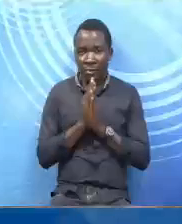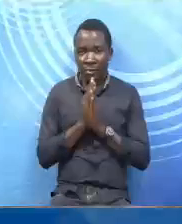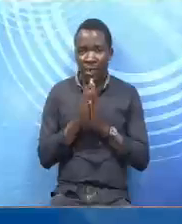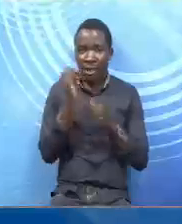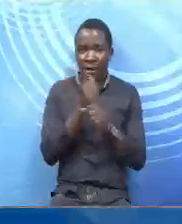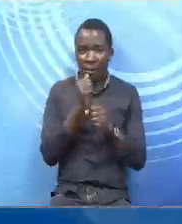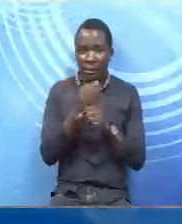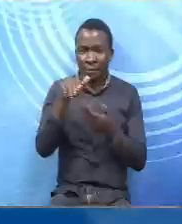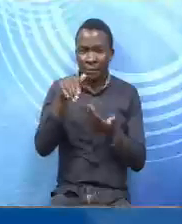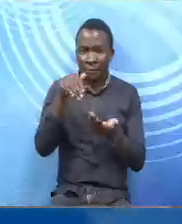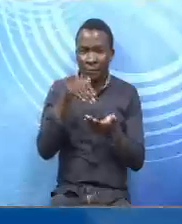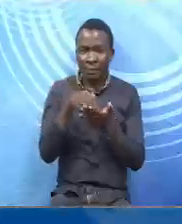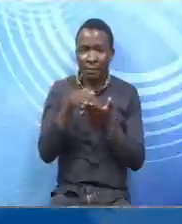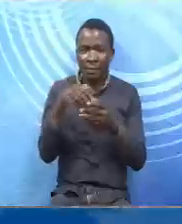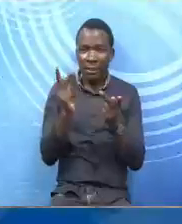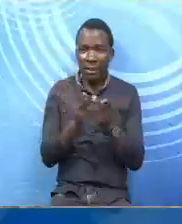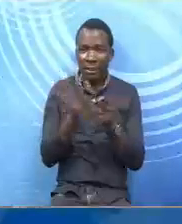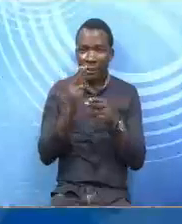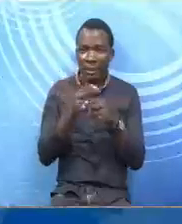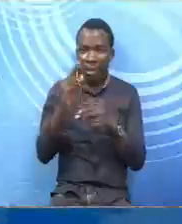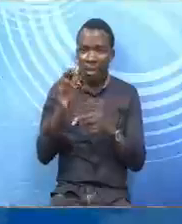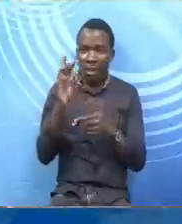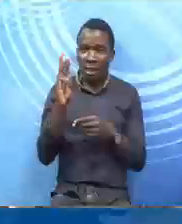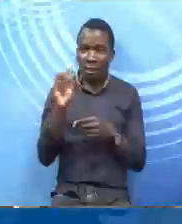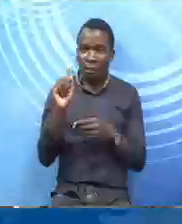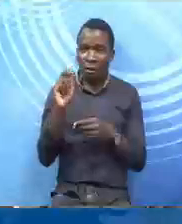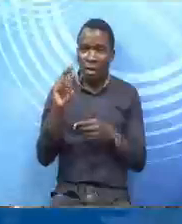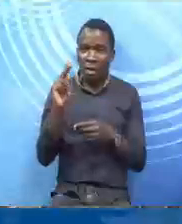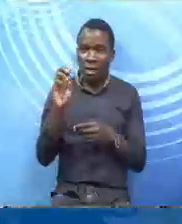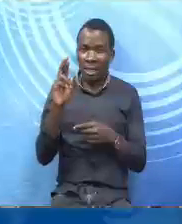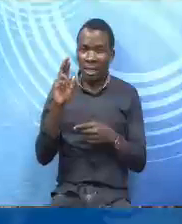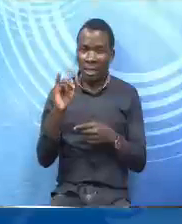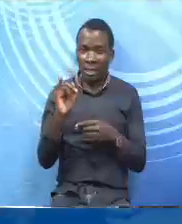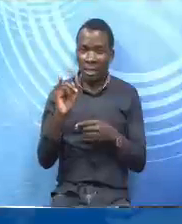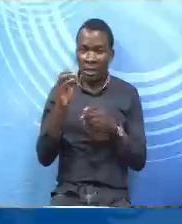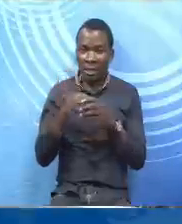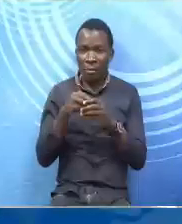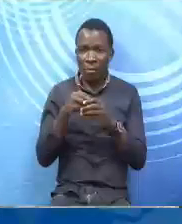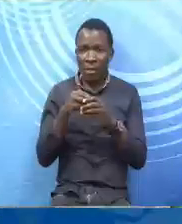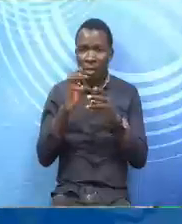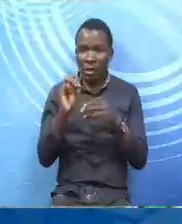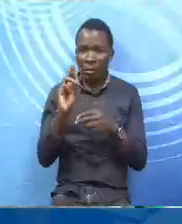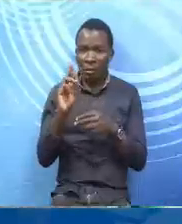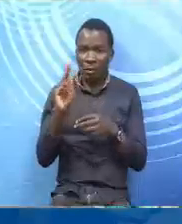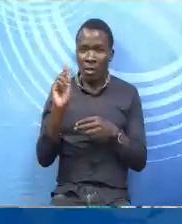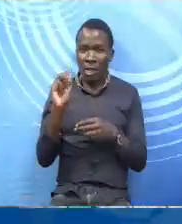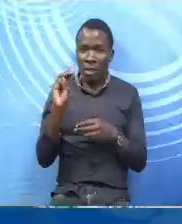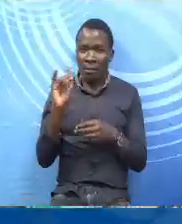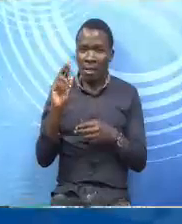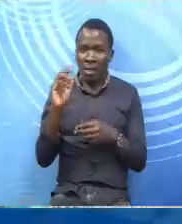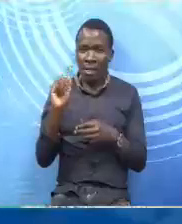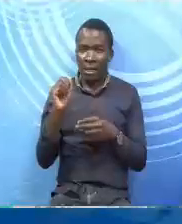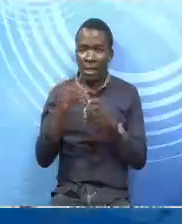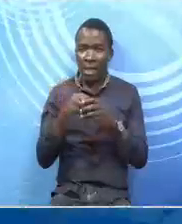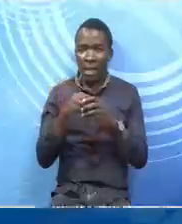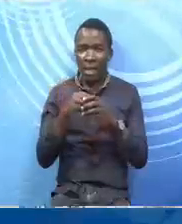Abakora muri santere y'ubucuruzi yazwi ku gasoko ka Rwanyeri gahereye mu kagari ka Ruhengeri mu murenge wa Mukamira mu karere ka Nyabihu mu ntara